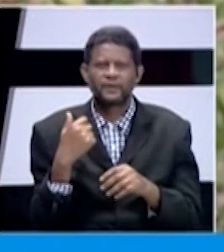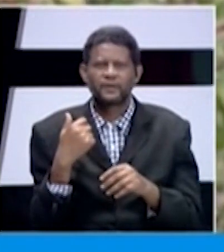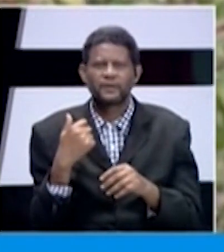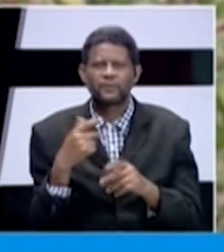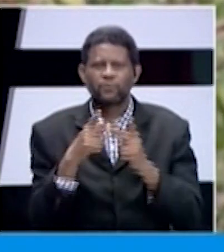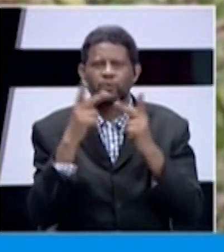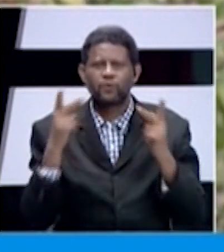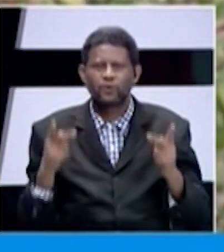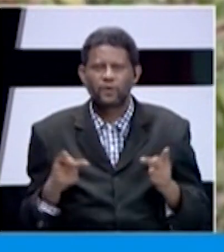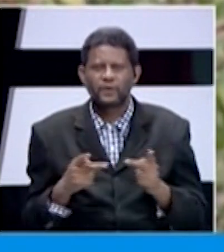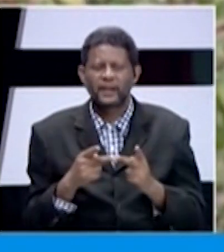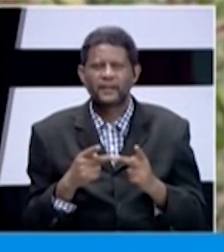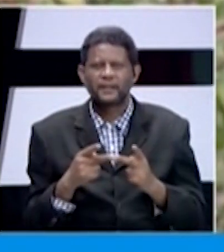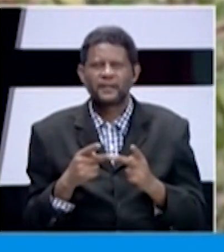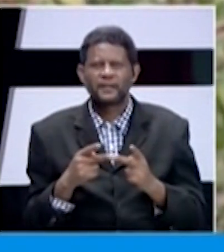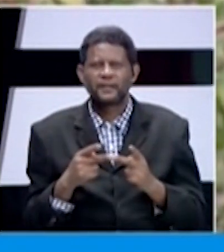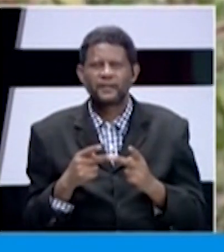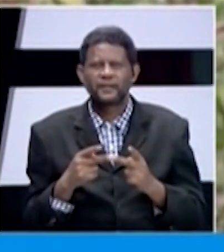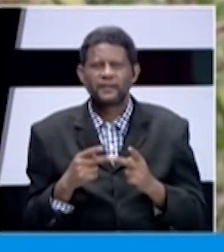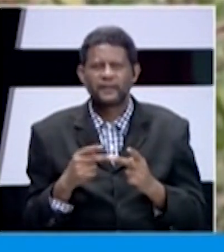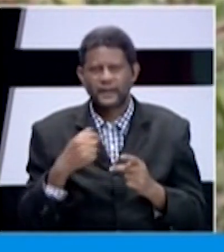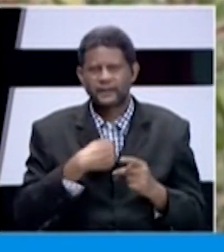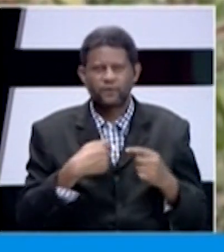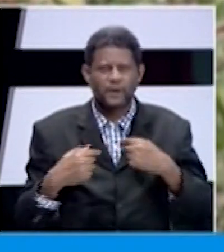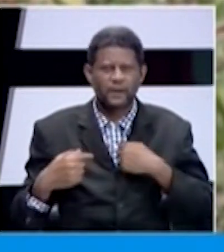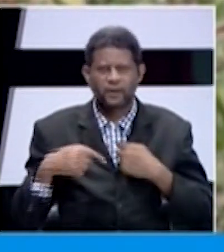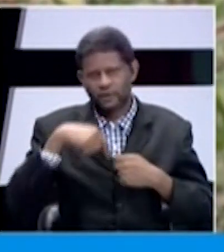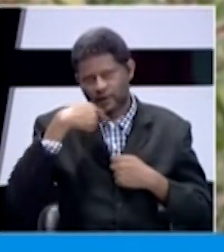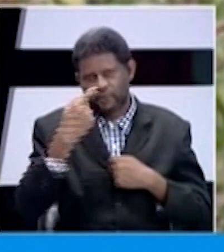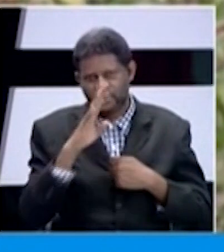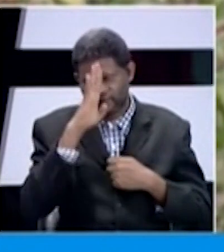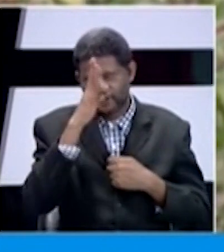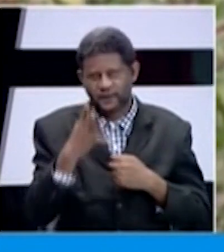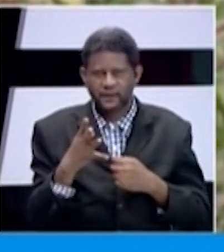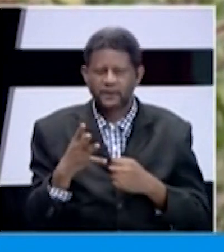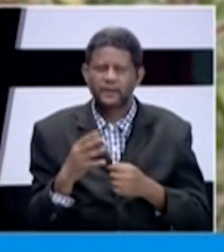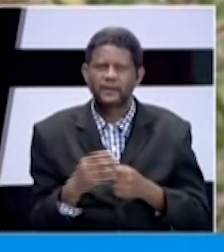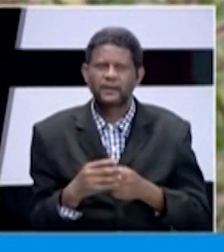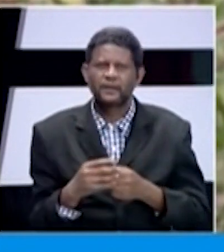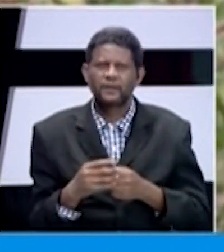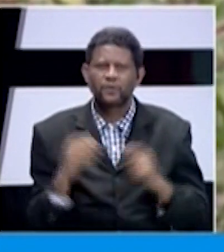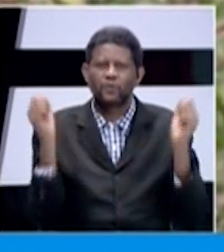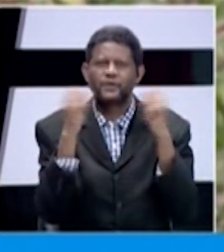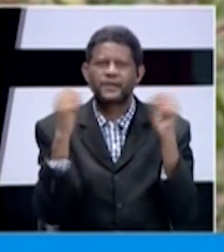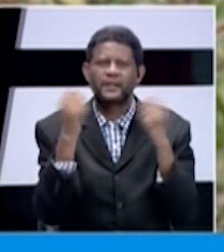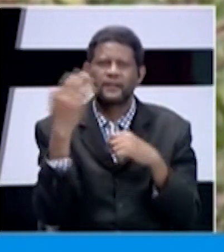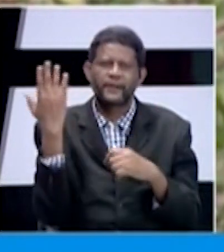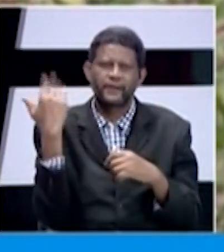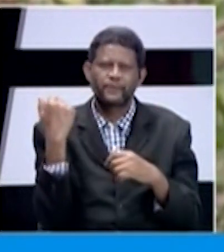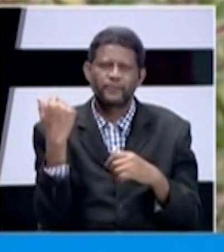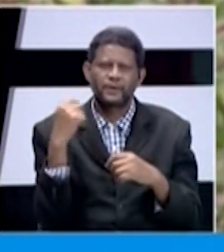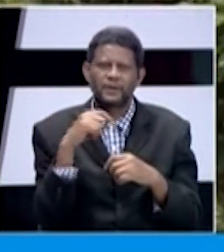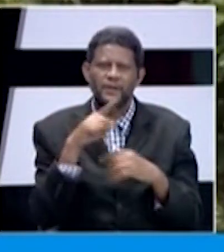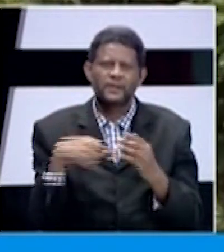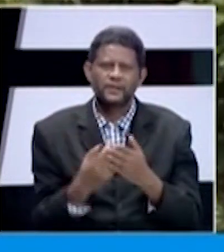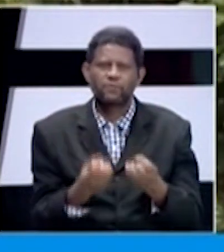بوتا جغرافيكال بوتا ناتئيو من بحال زفتر قلنتات نيرم سلزي